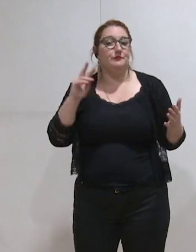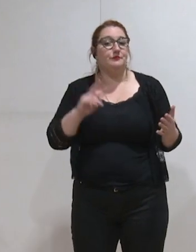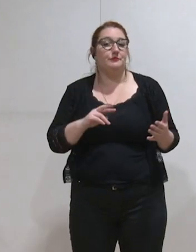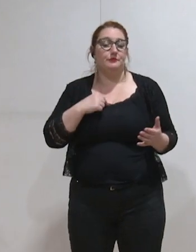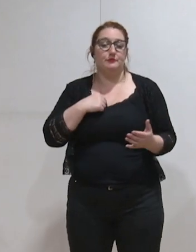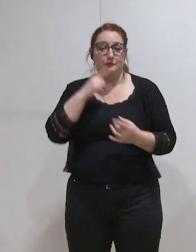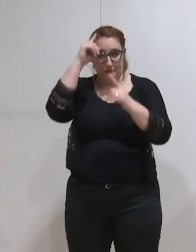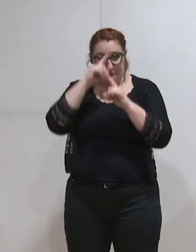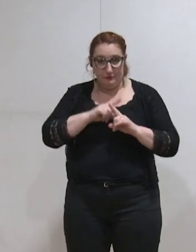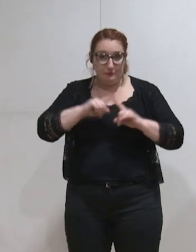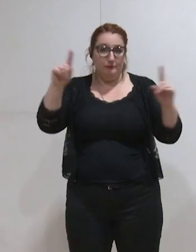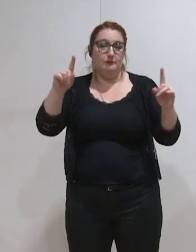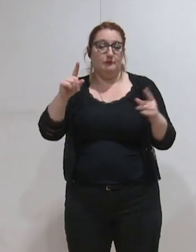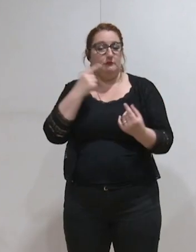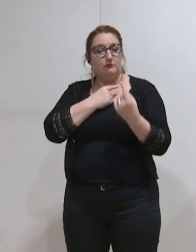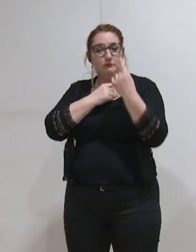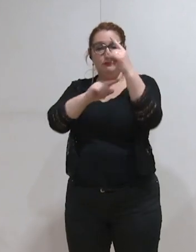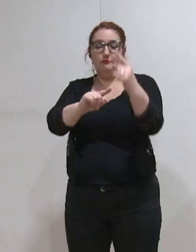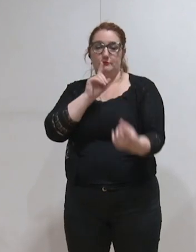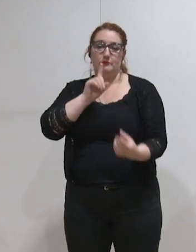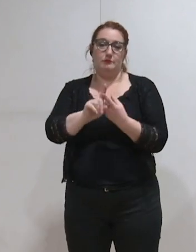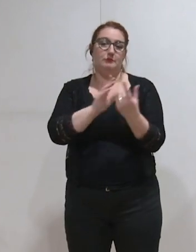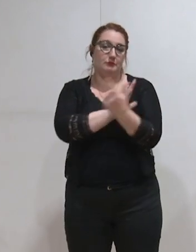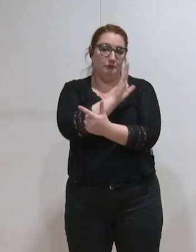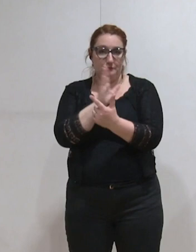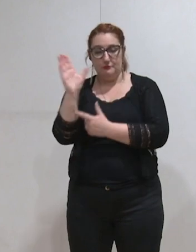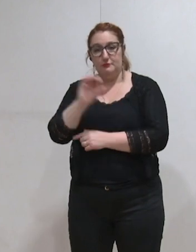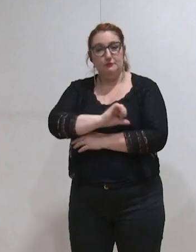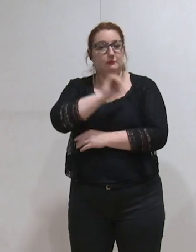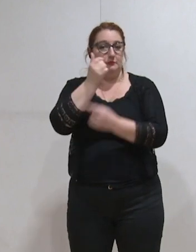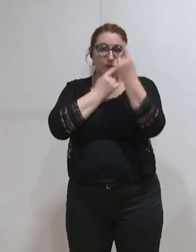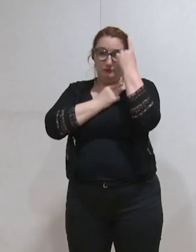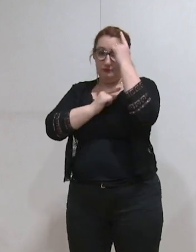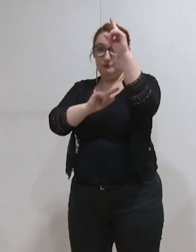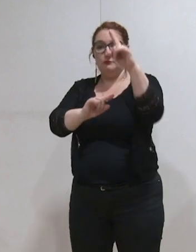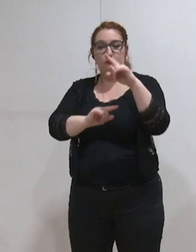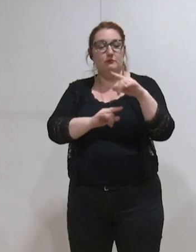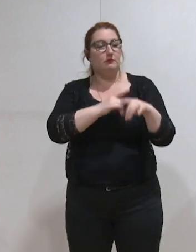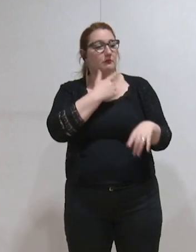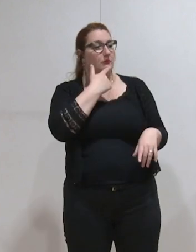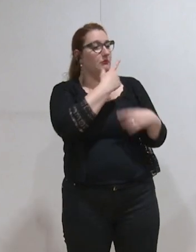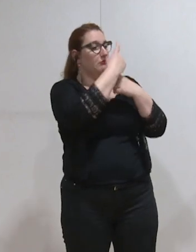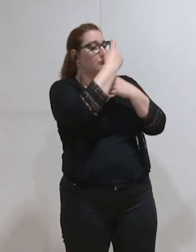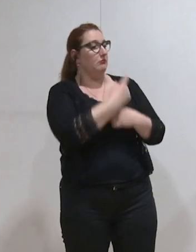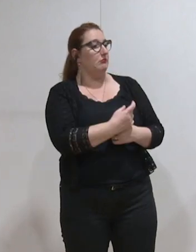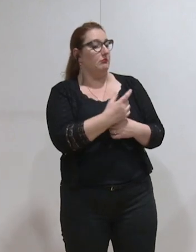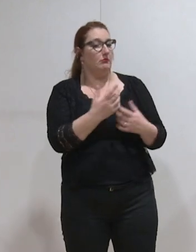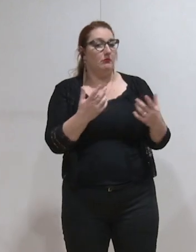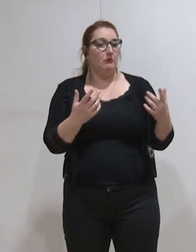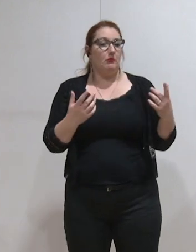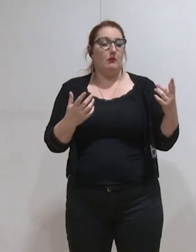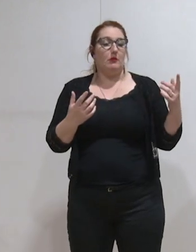ces deux choses je contaise d'une part le fait que vous nous prétendiez enferm dans des